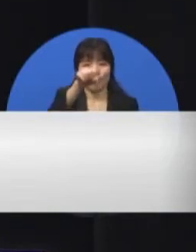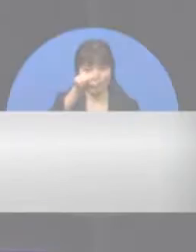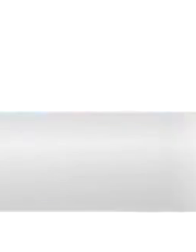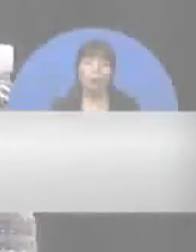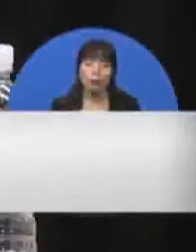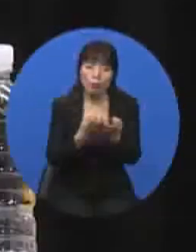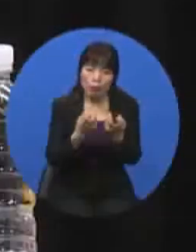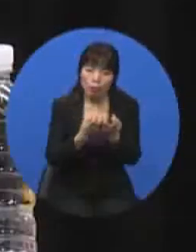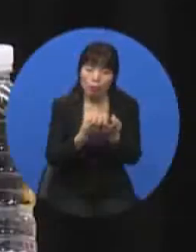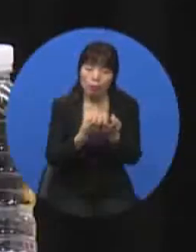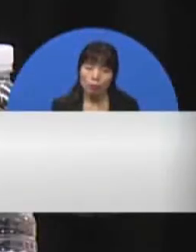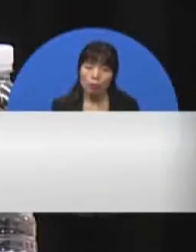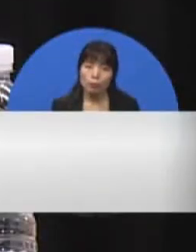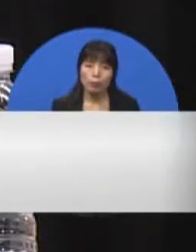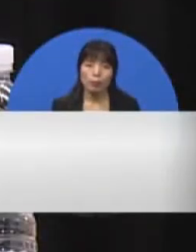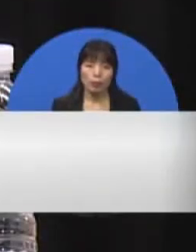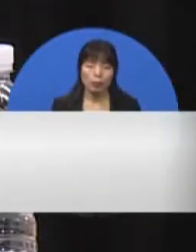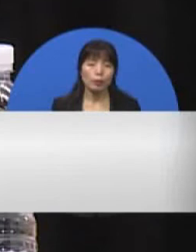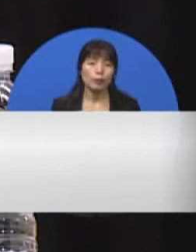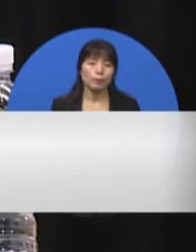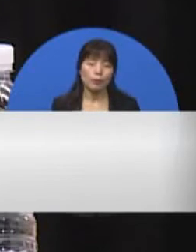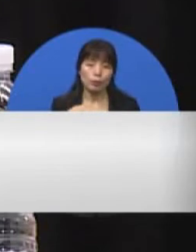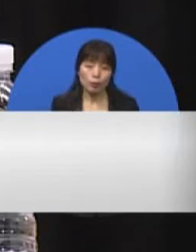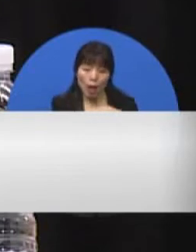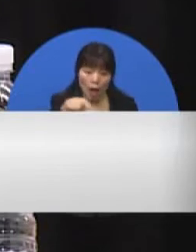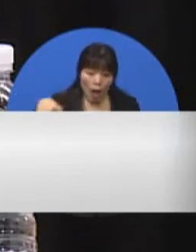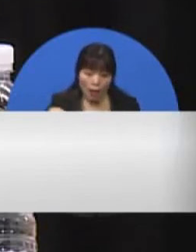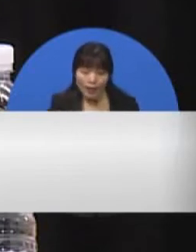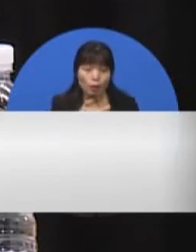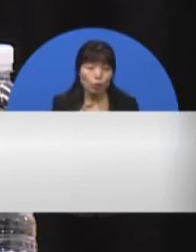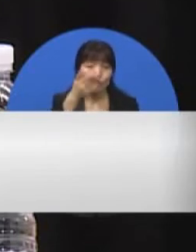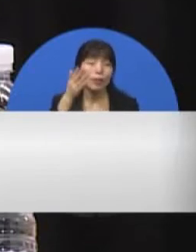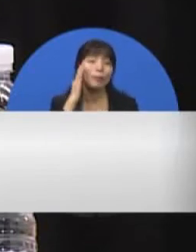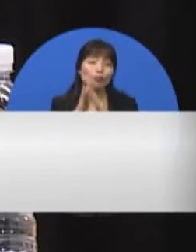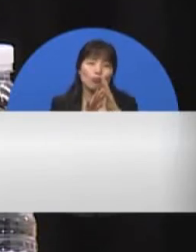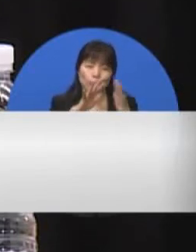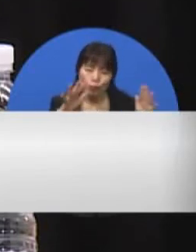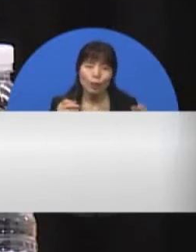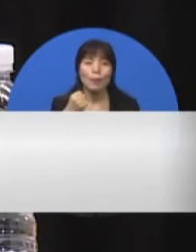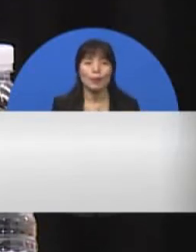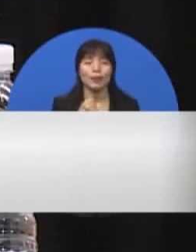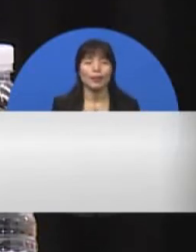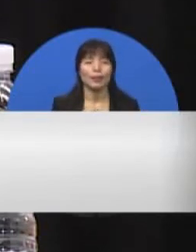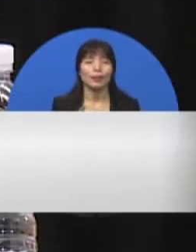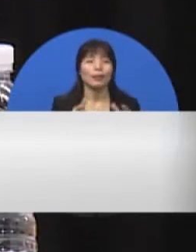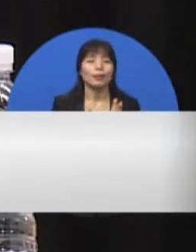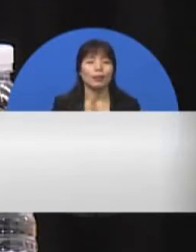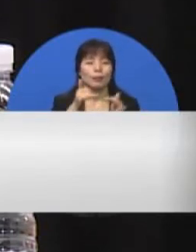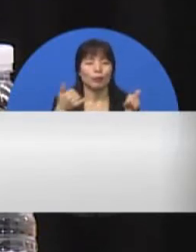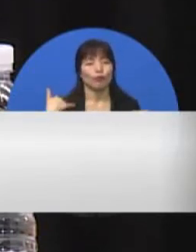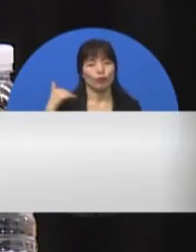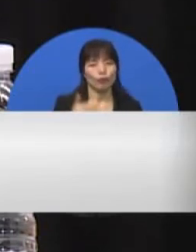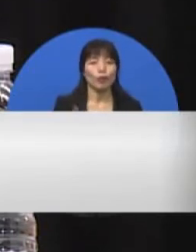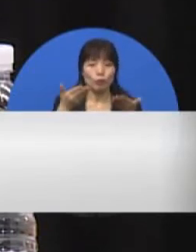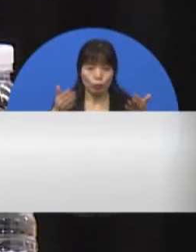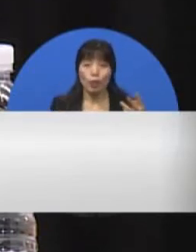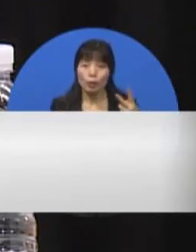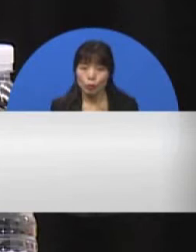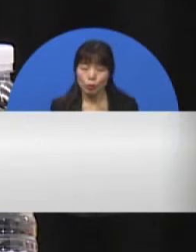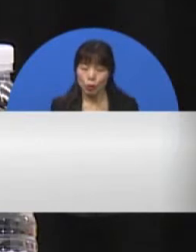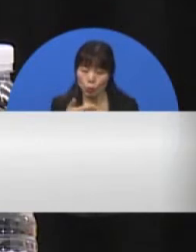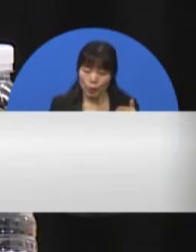따낼 수 있도록 부족한 생태 녹지 공원을 조성해서 시민들에게 돌려주어야 합니다. 둘째, 도로